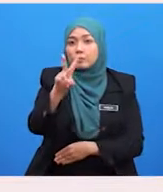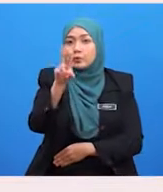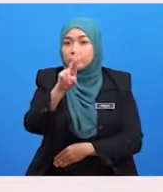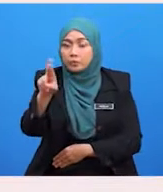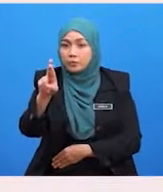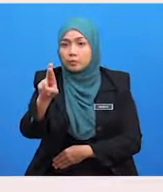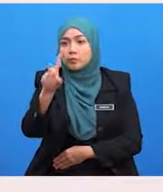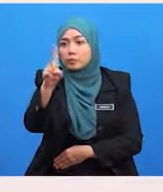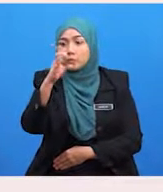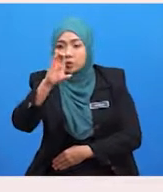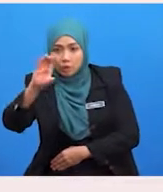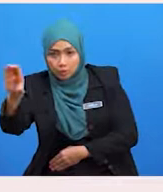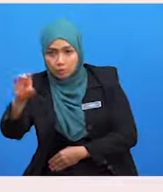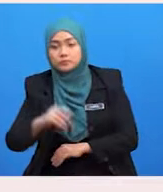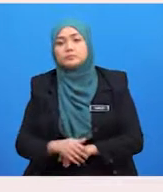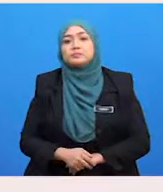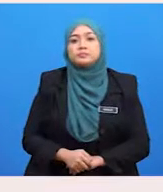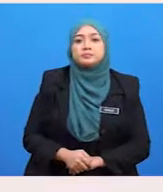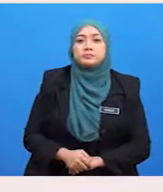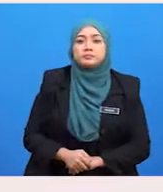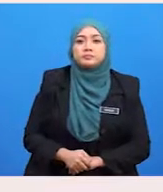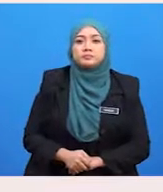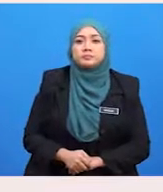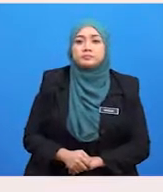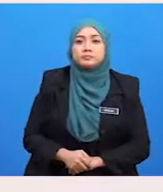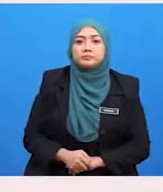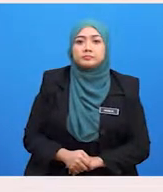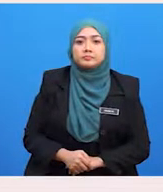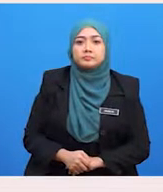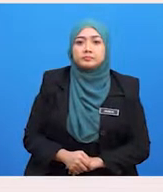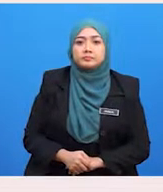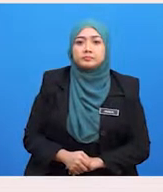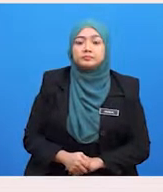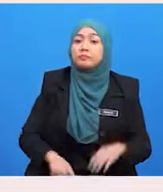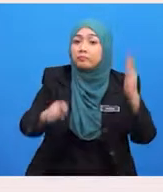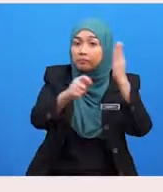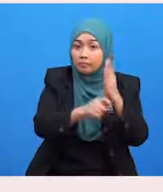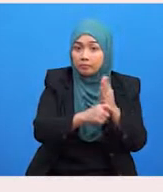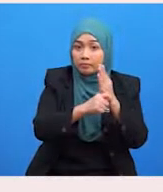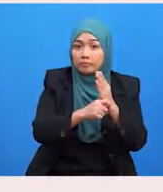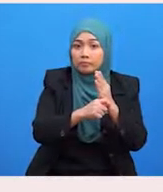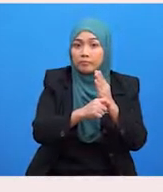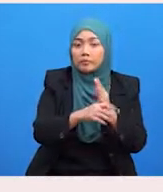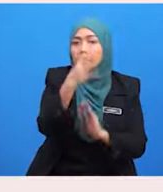RM22,100, iaitu kita tambahkan susut nilai terkumpul tahun 2018